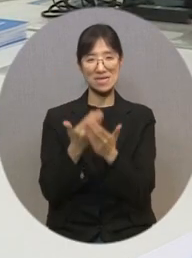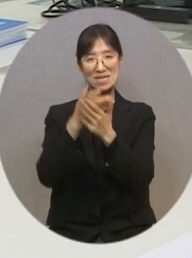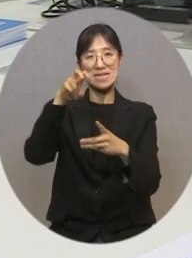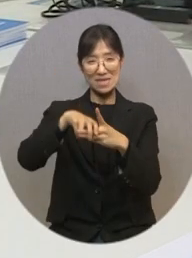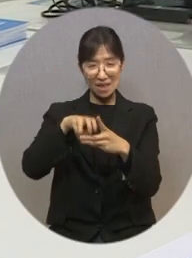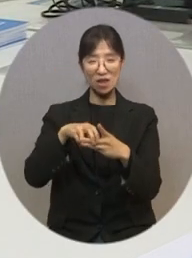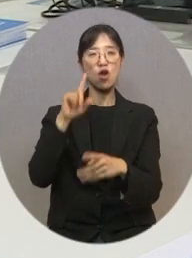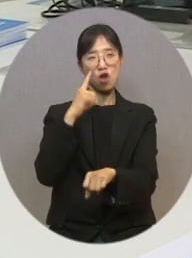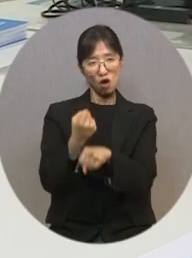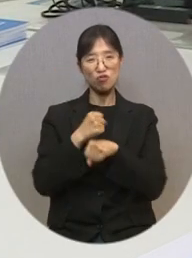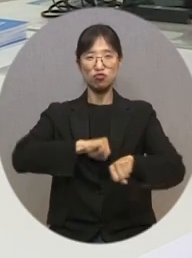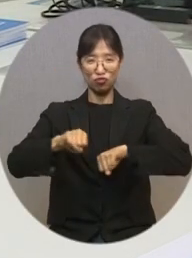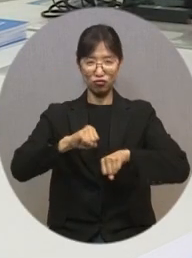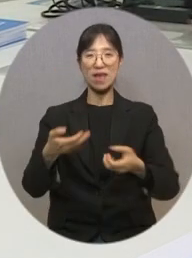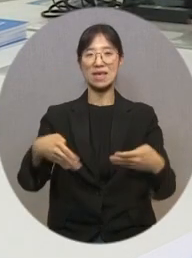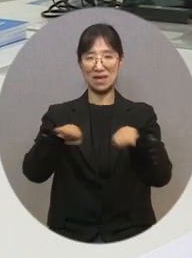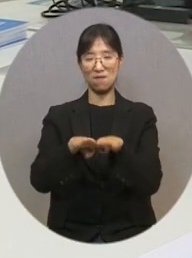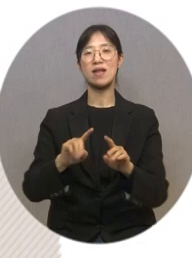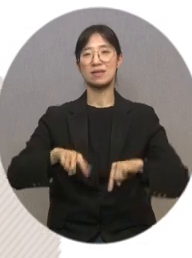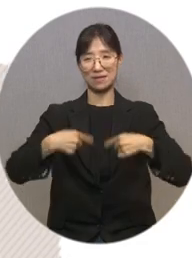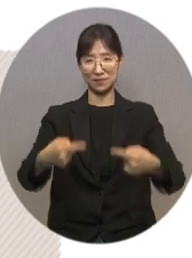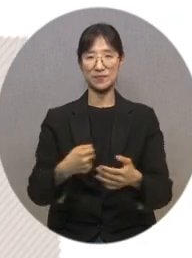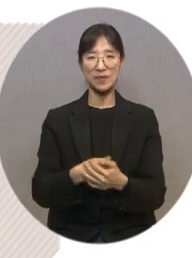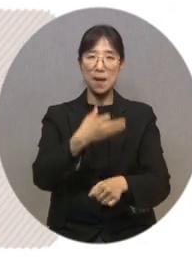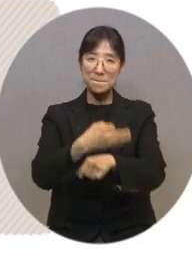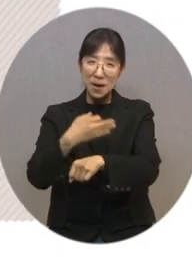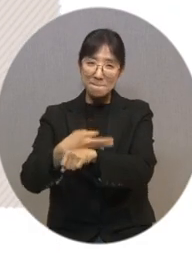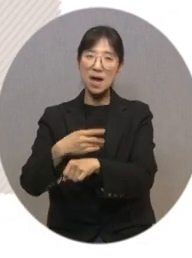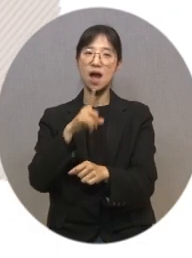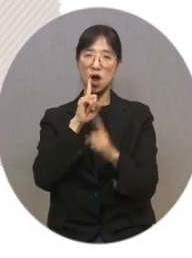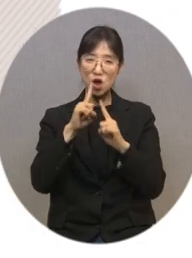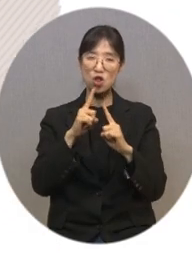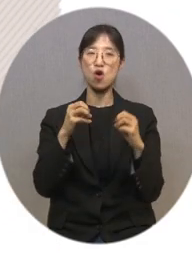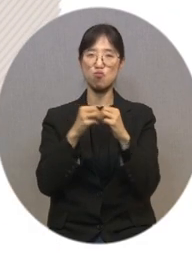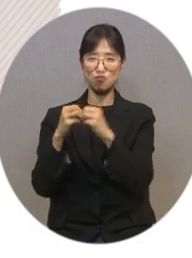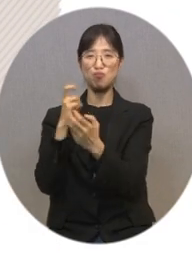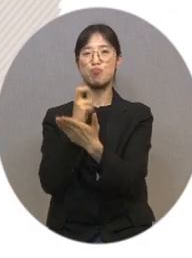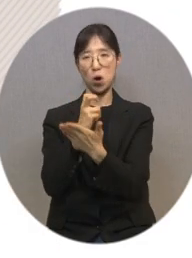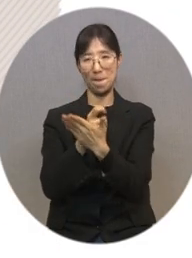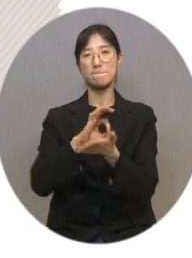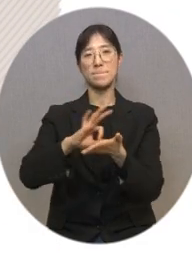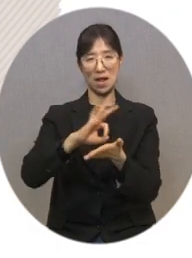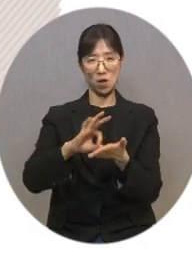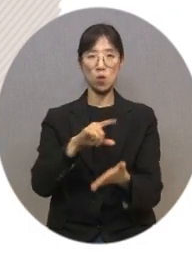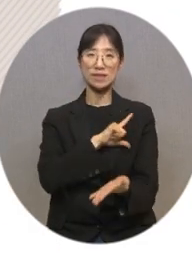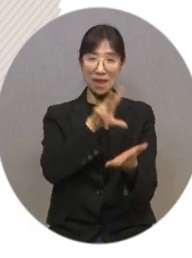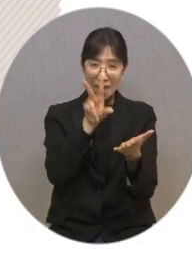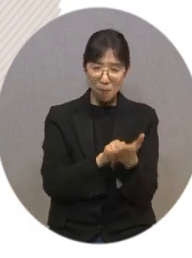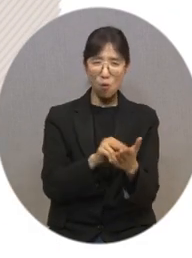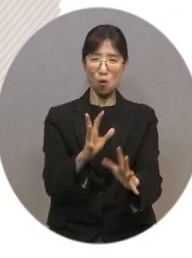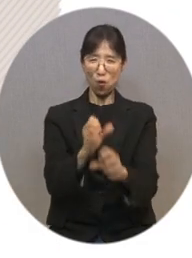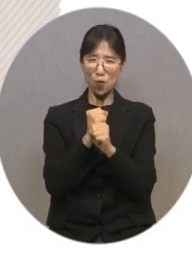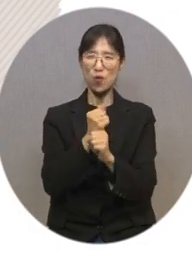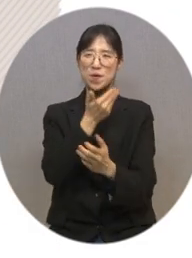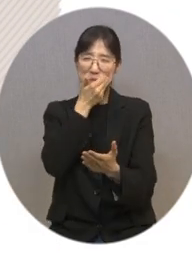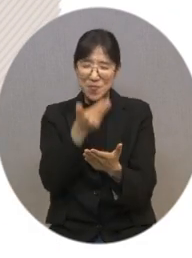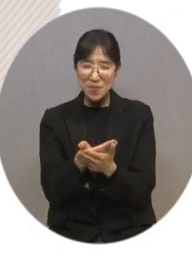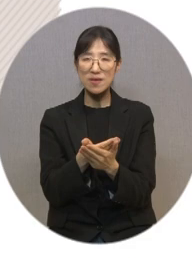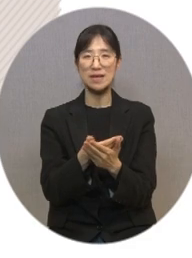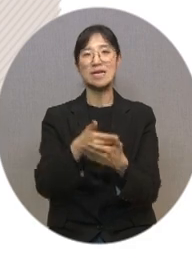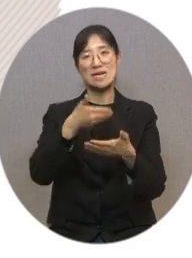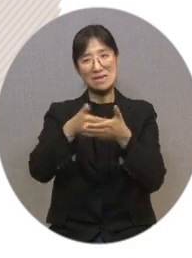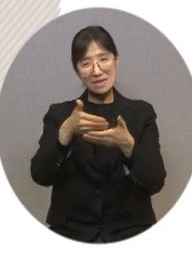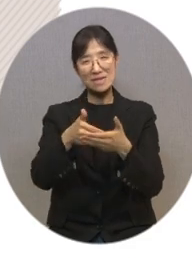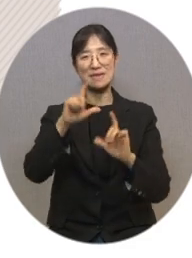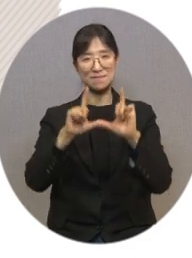기관으로 참여했습니다 간소화된 언어와 문법을 사용하는 것을 제시하고 제목과 핵심 메시지를 보여주는 이미지를